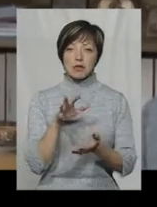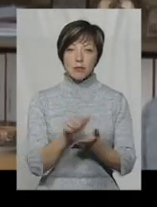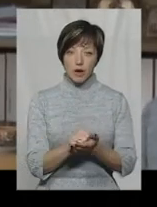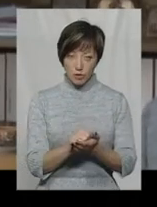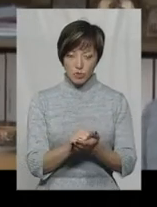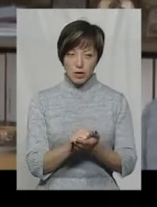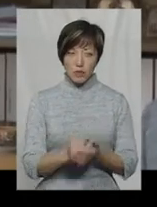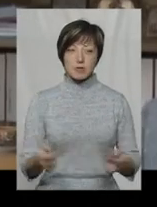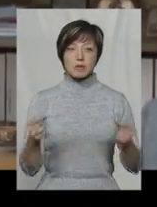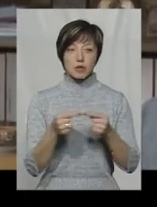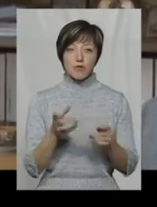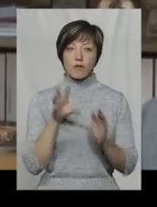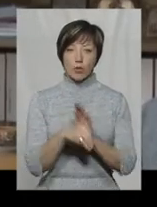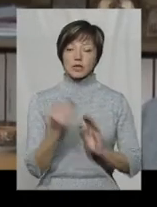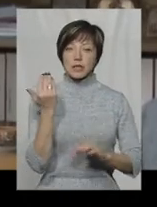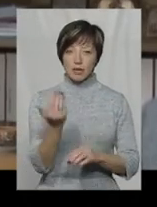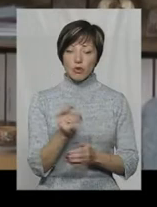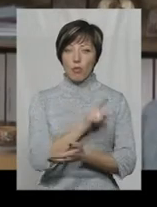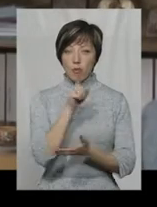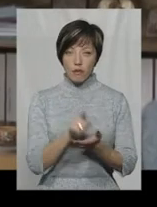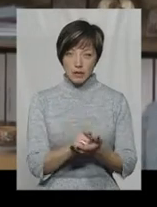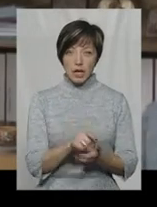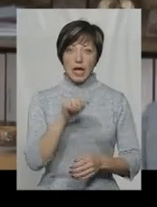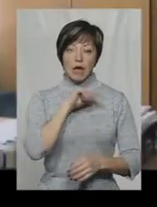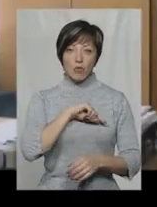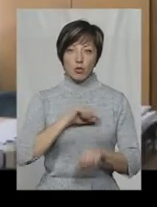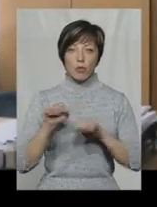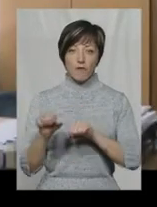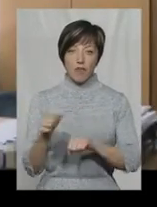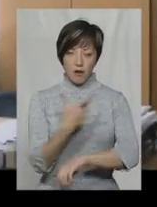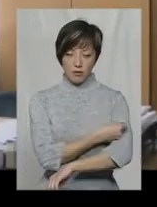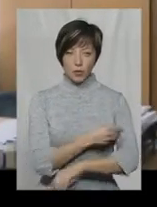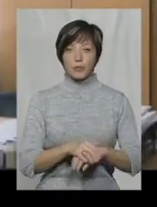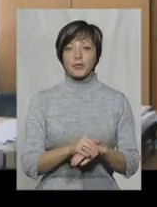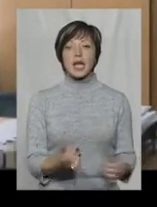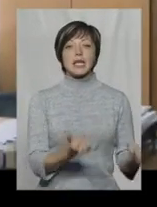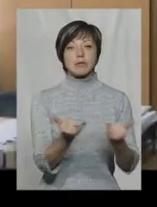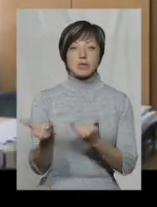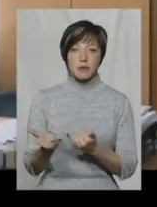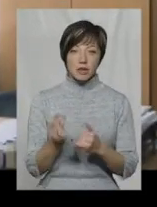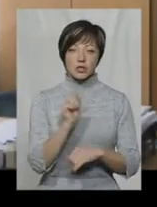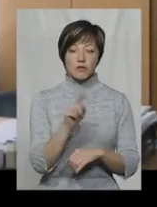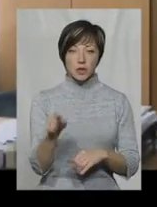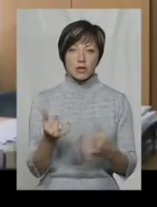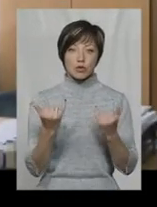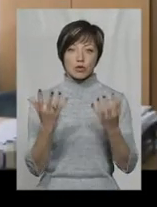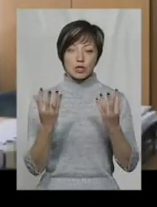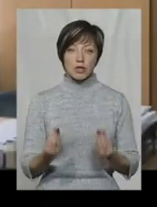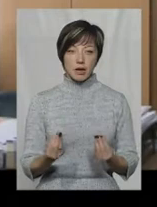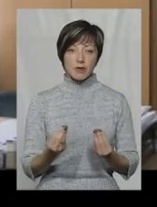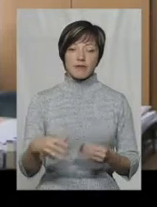займаються безпосередньо, це входить в їхній прямий обов'язок, імунопрофілактикою. Значить, забезпечені вони на сьогоднішній